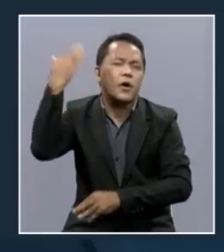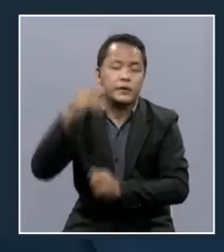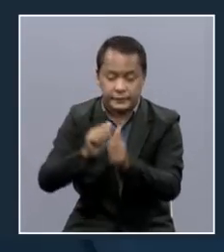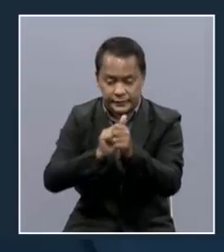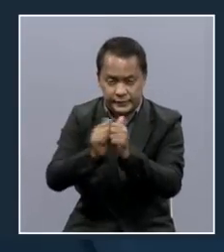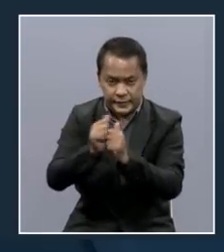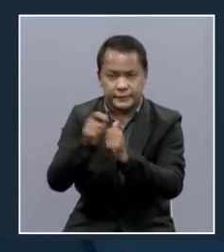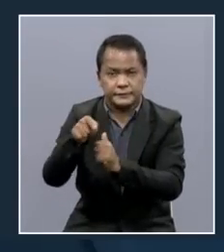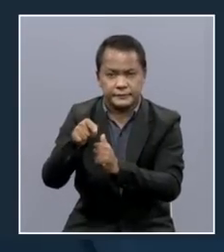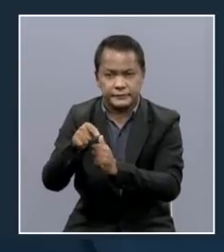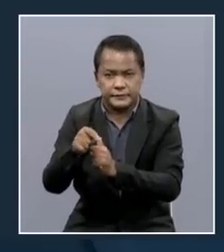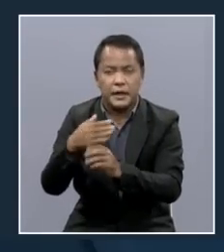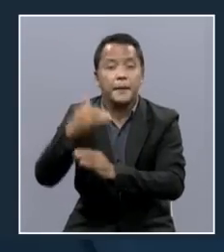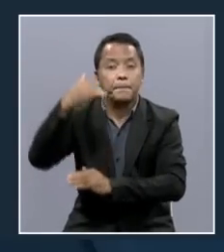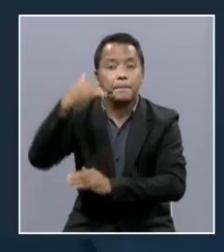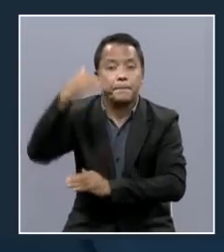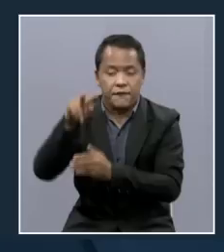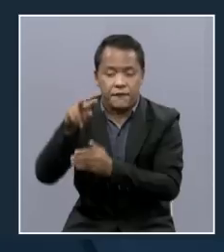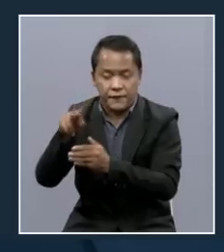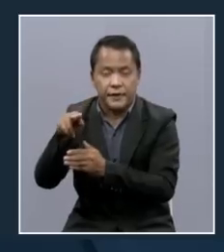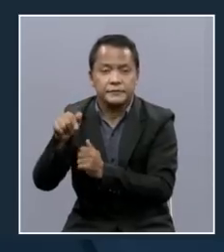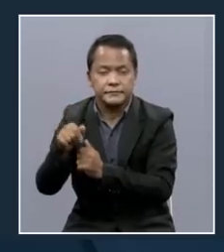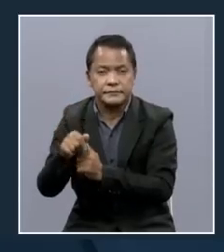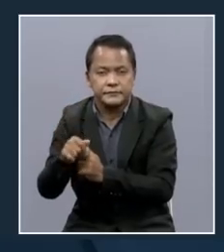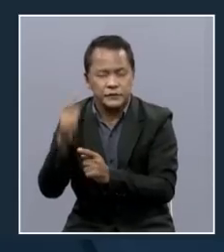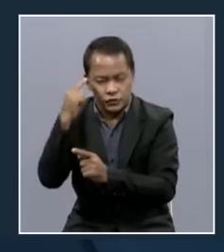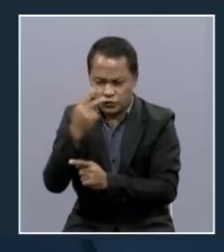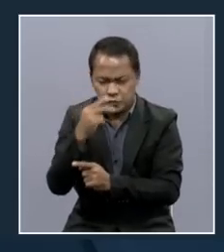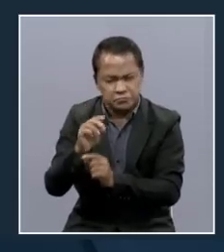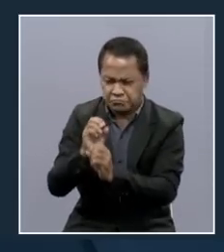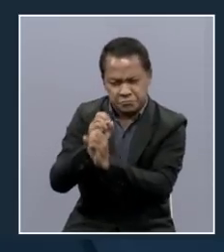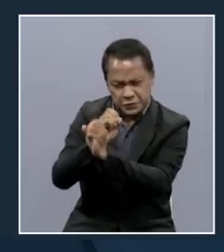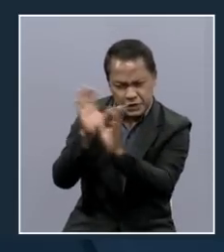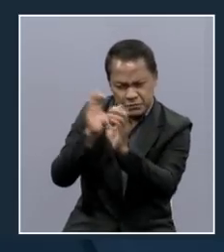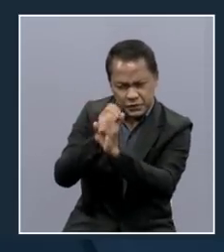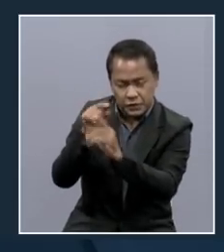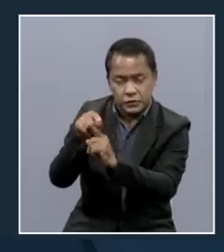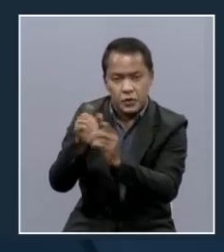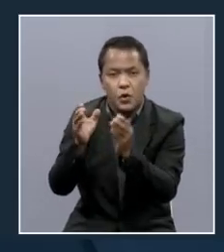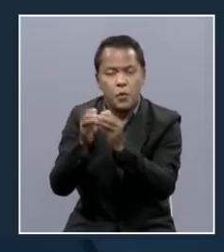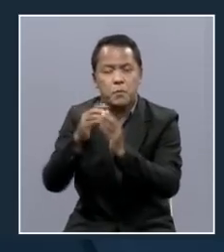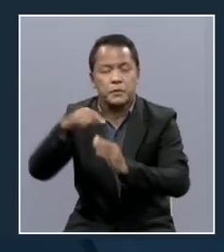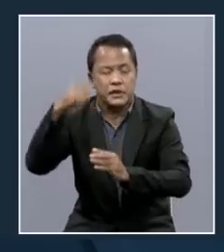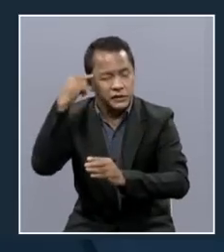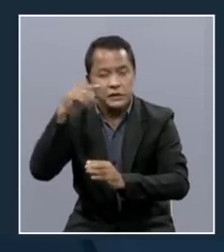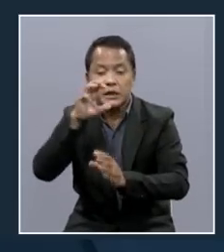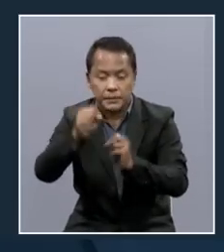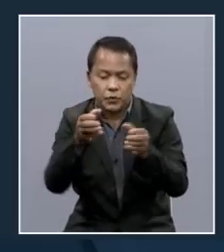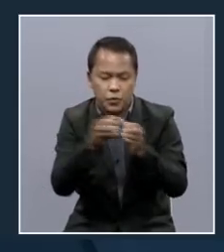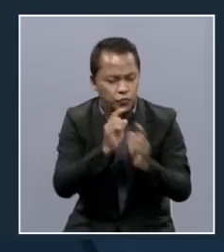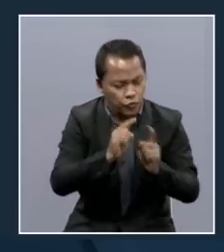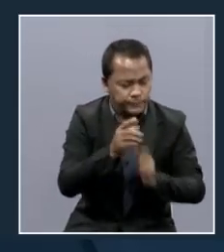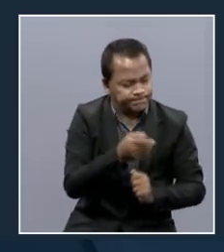จิรเดชศรีวิราชพี่ชายภรรยาของผู้กองก็ดูไม่เด่นมากนักคนแถวกว๊านพะเยาเขาก็เลยจับกลุ่ม